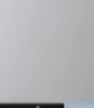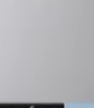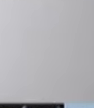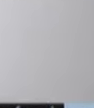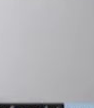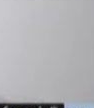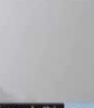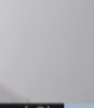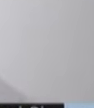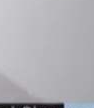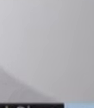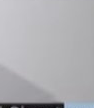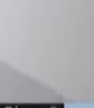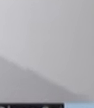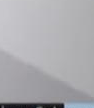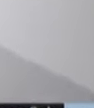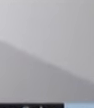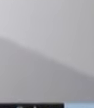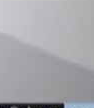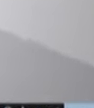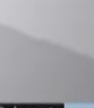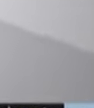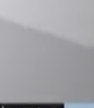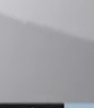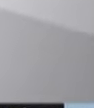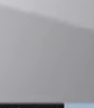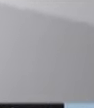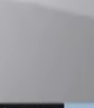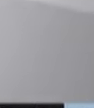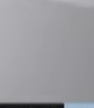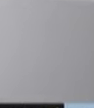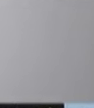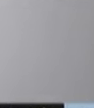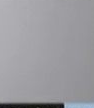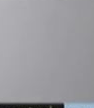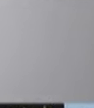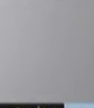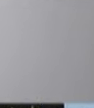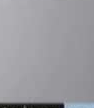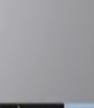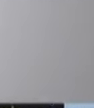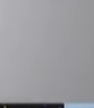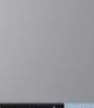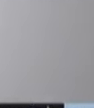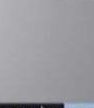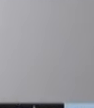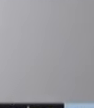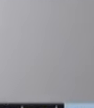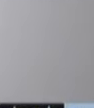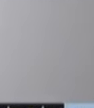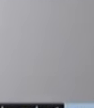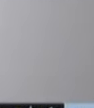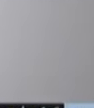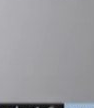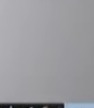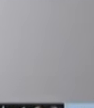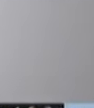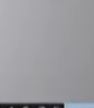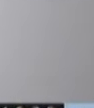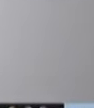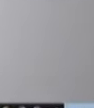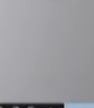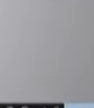de Québec, et la région de Québec. Mais il pourrait y avoir des exceptions dans la région de Québec, notamment Portneuf et Charlevoix, aux deux extrémités, là, à